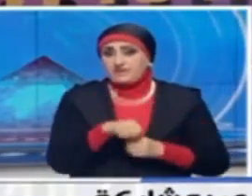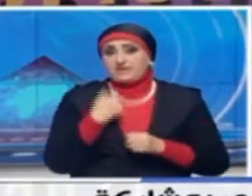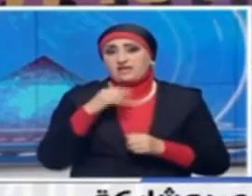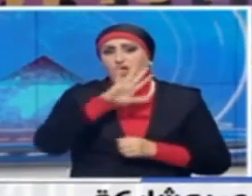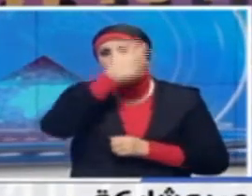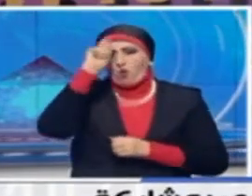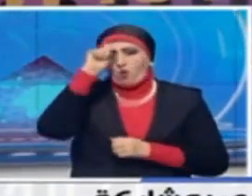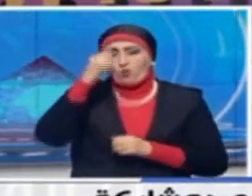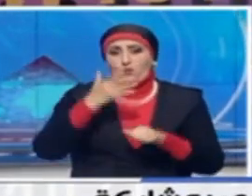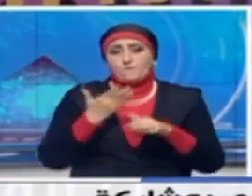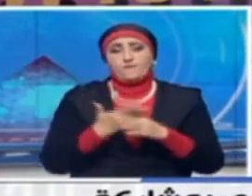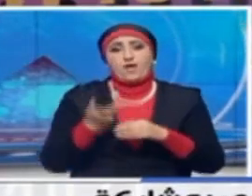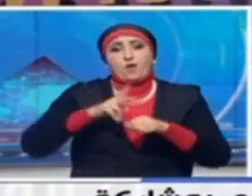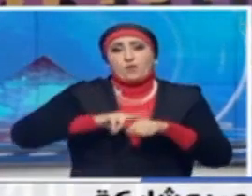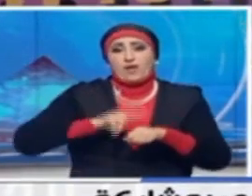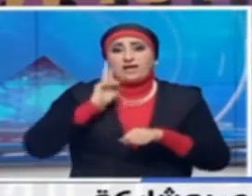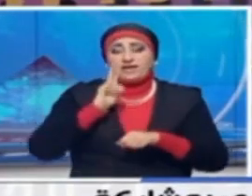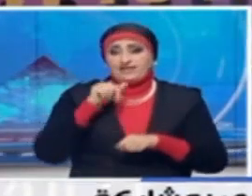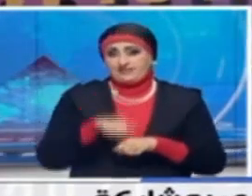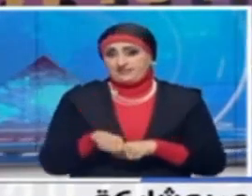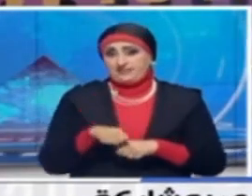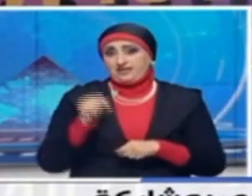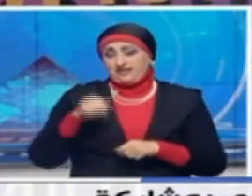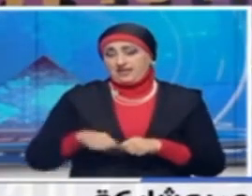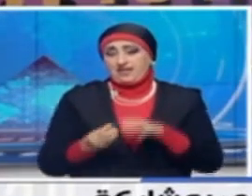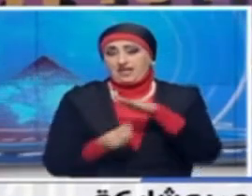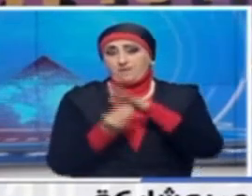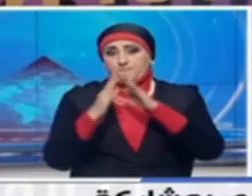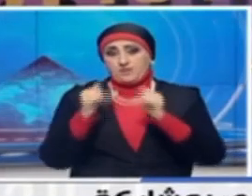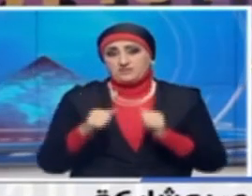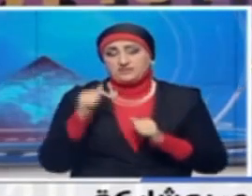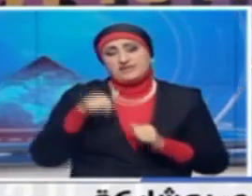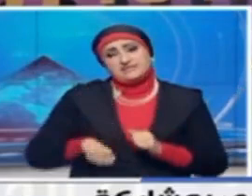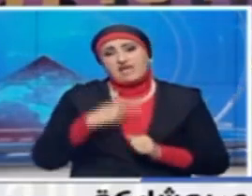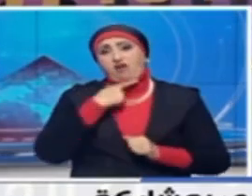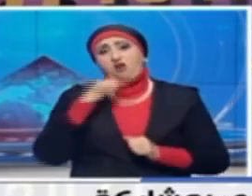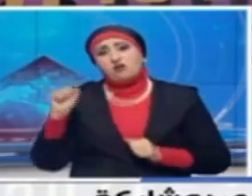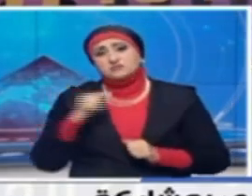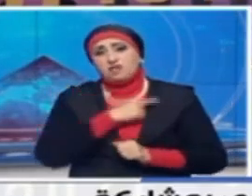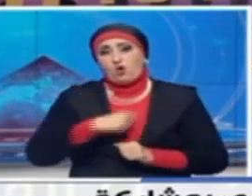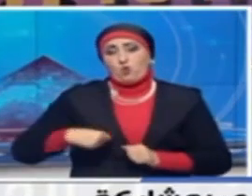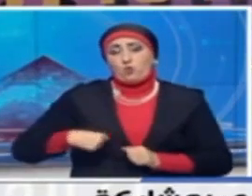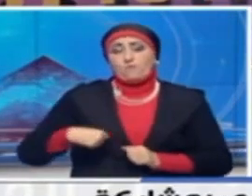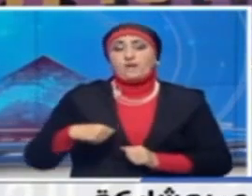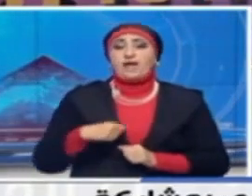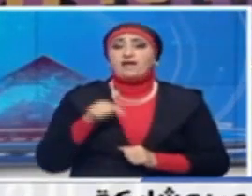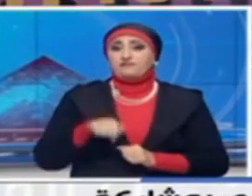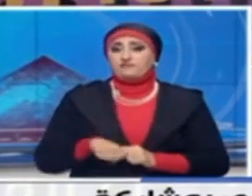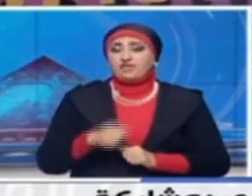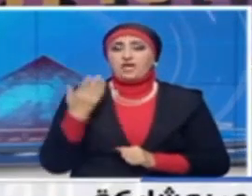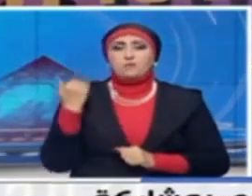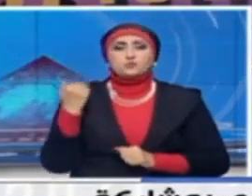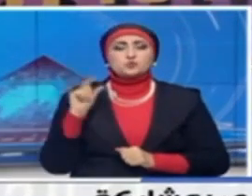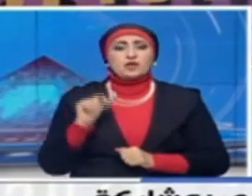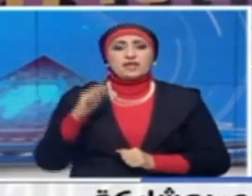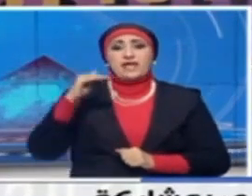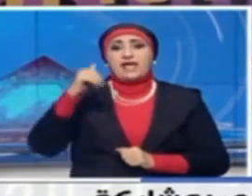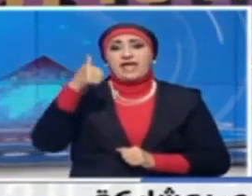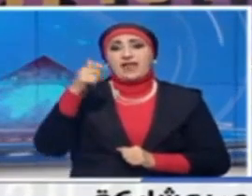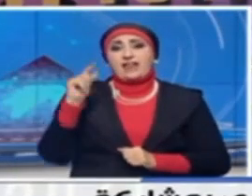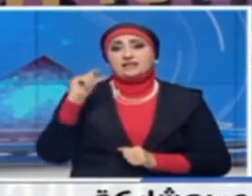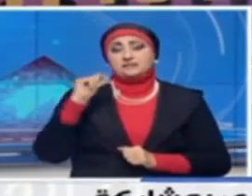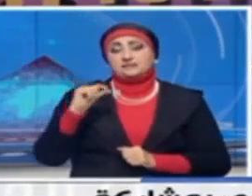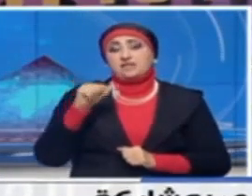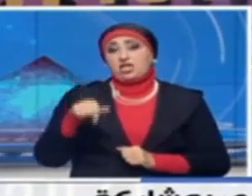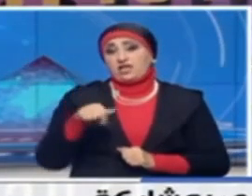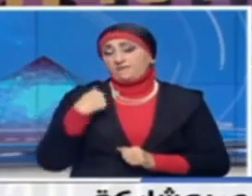وأوروبا، فضلا عن الجامعات المصرية سواء كانت أهلية أو خاصة أو حكومية. منذ قليل الدكتور خالد عبد الغفار وزير